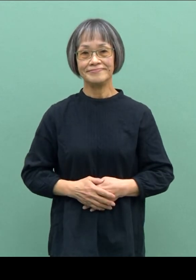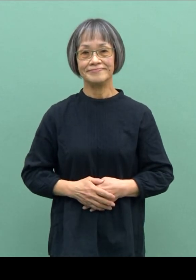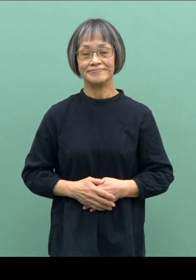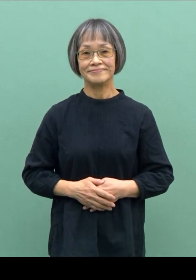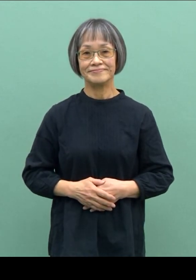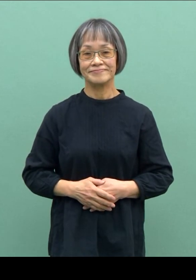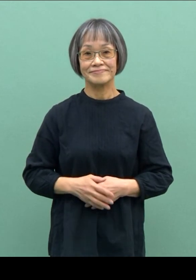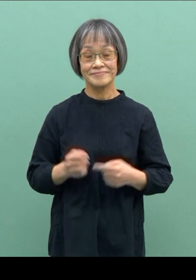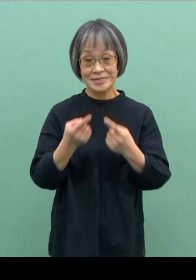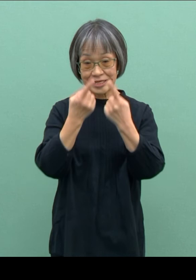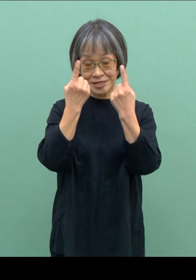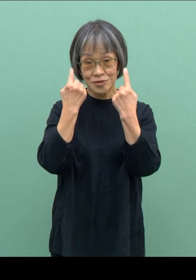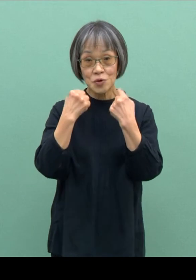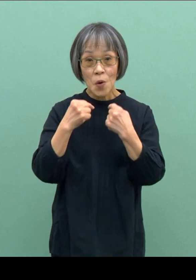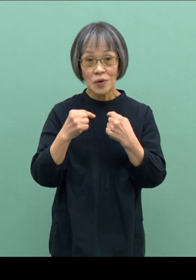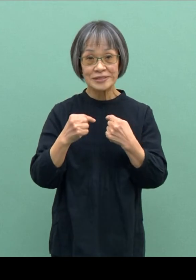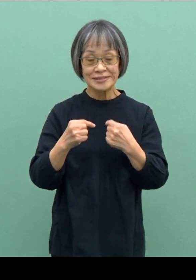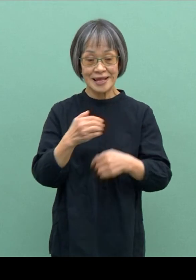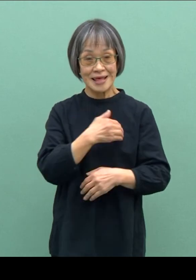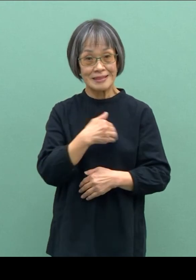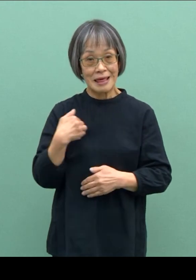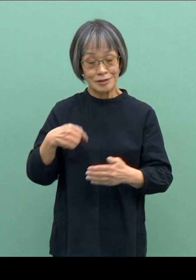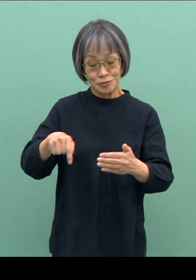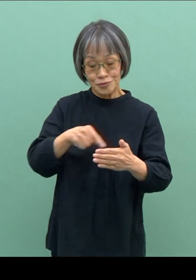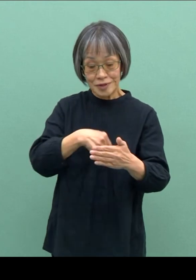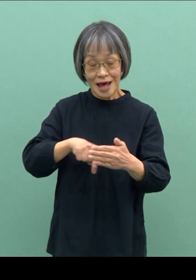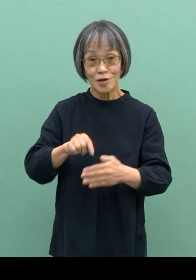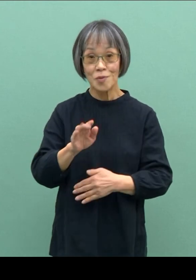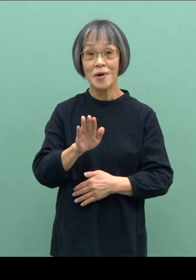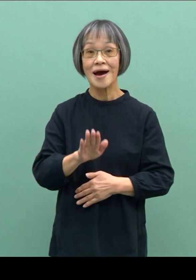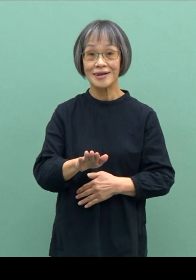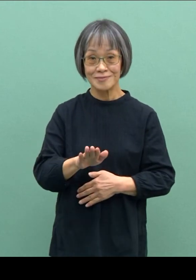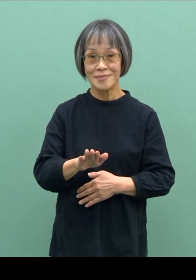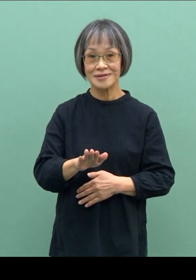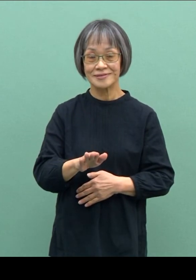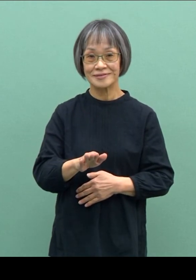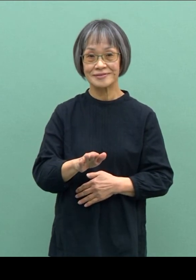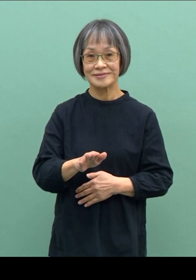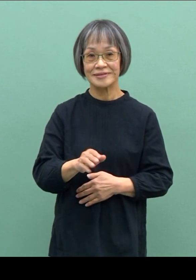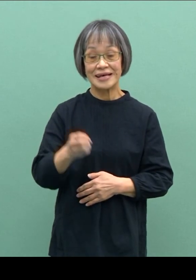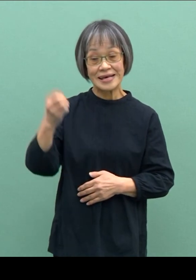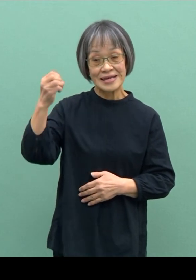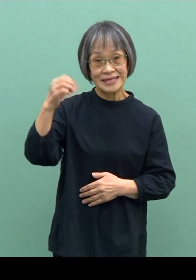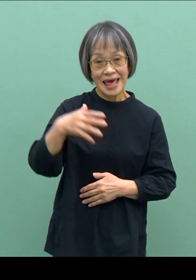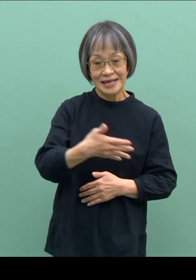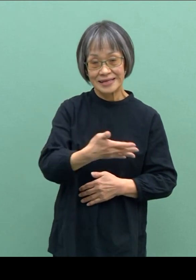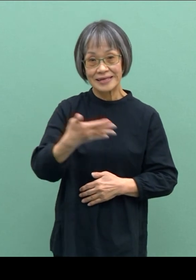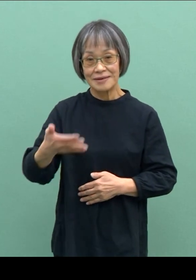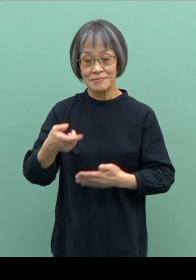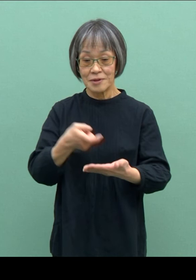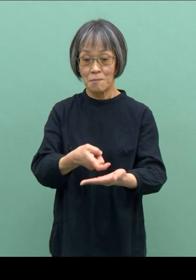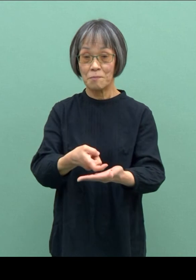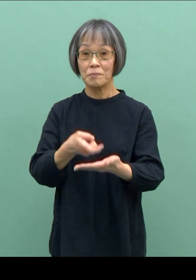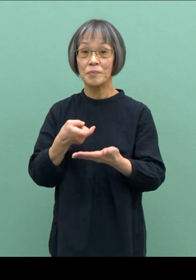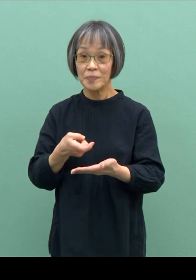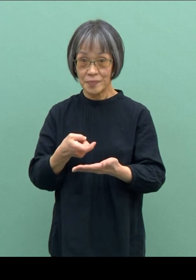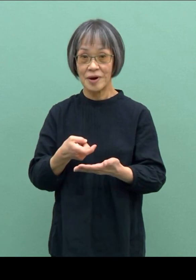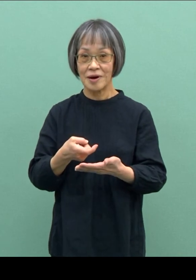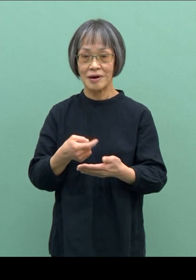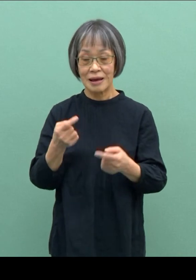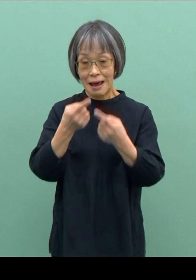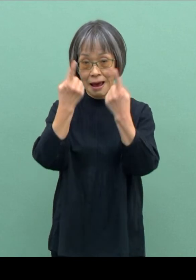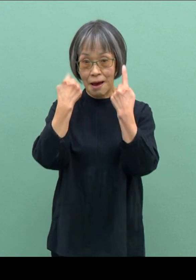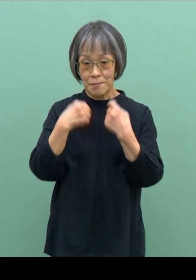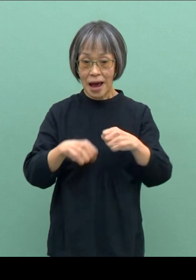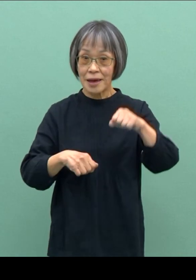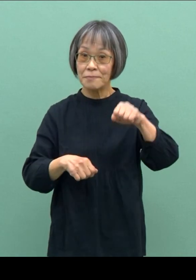載っています。SDGs には個人でできる簡単な取り組みもあります。私たちも節電や節水